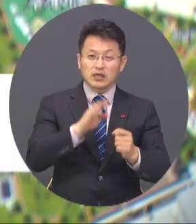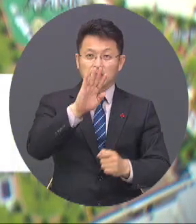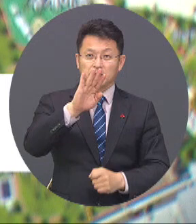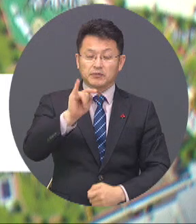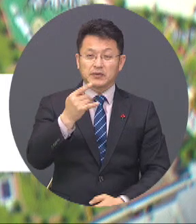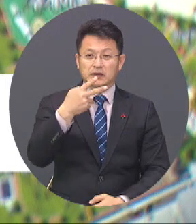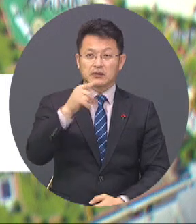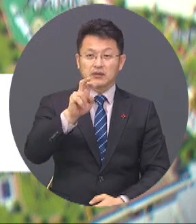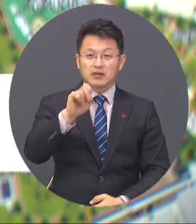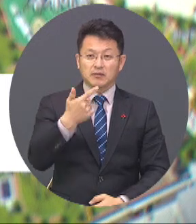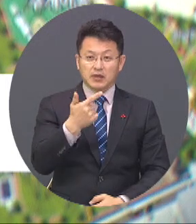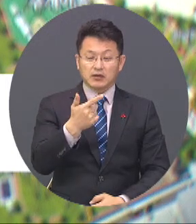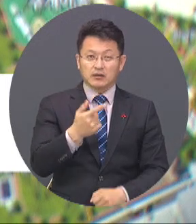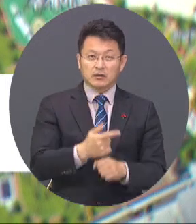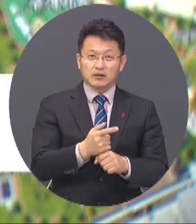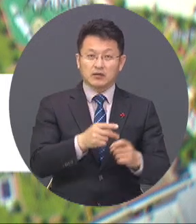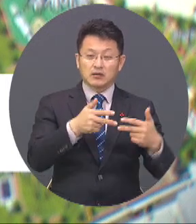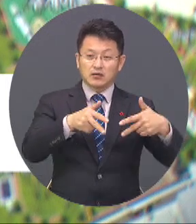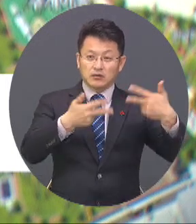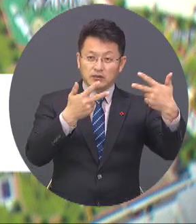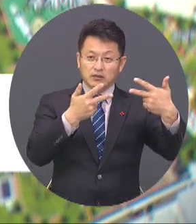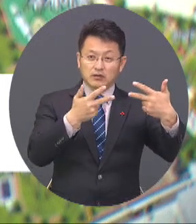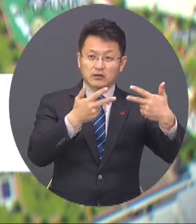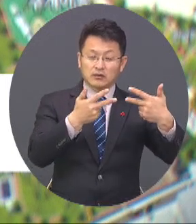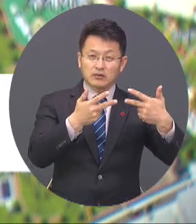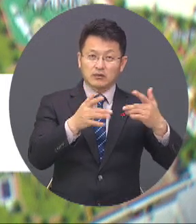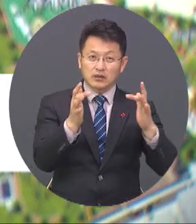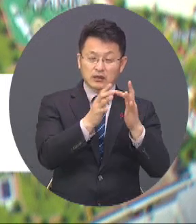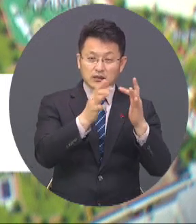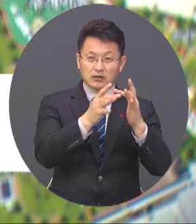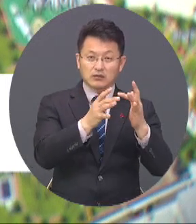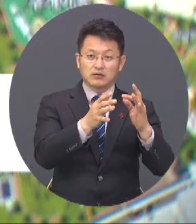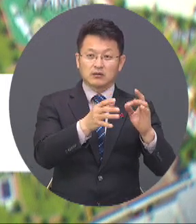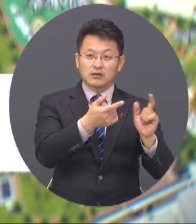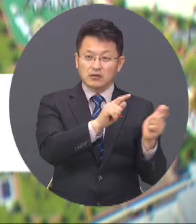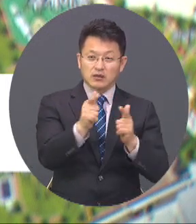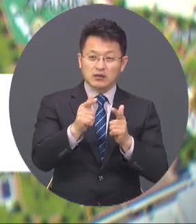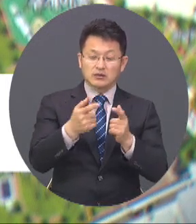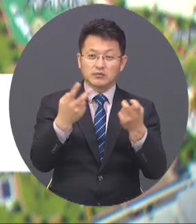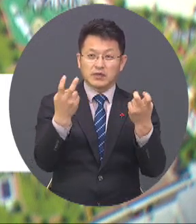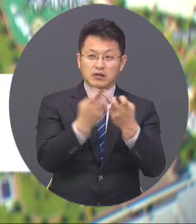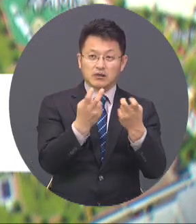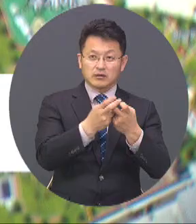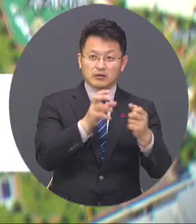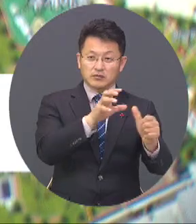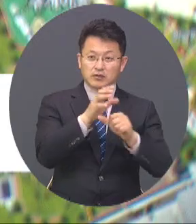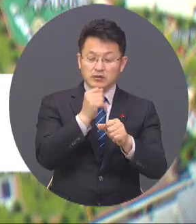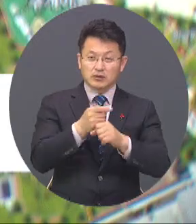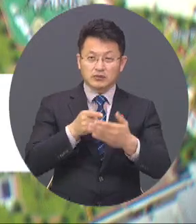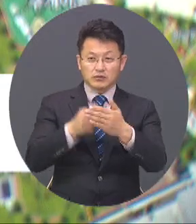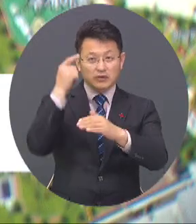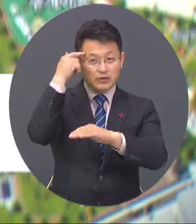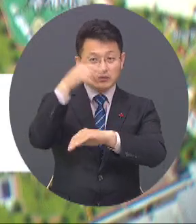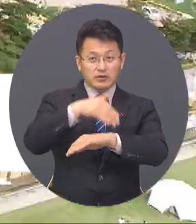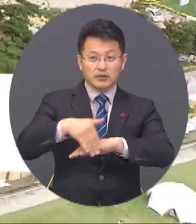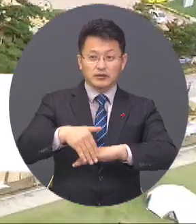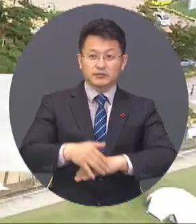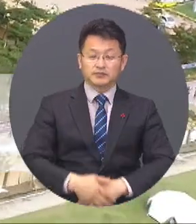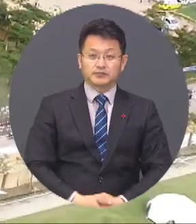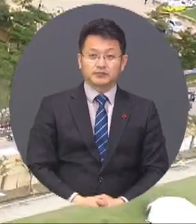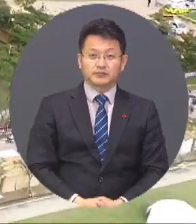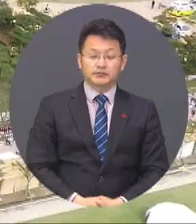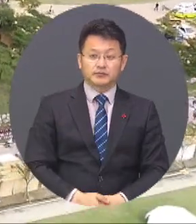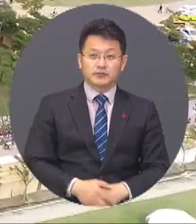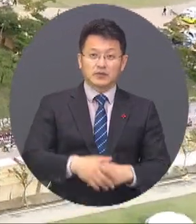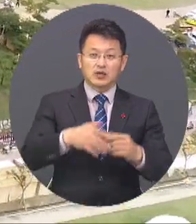어 b 되면 어 언 테크 를 병행해서 트리 날 계획으로 있습니다